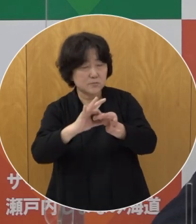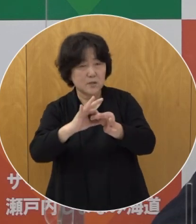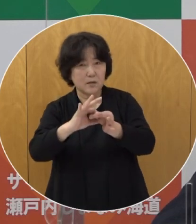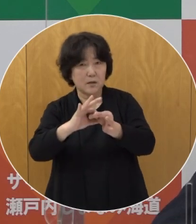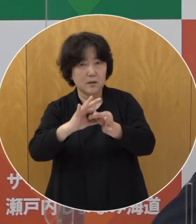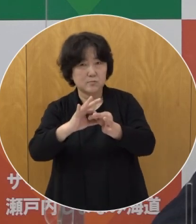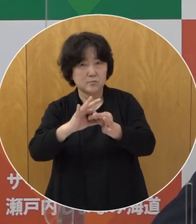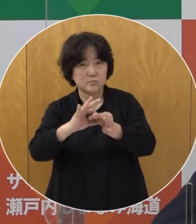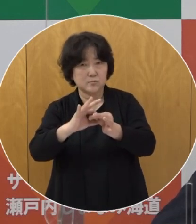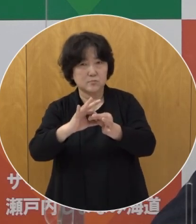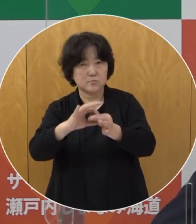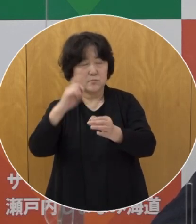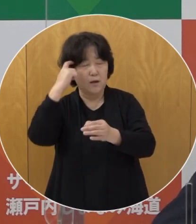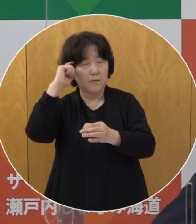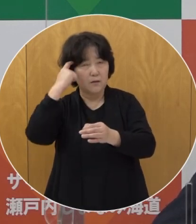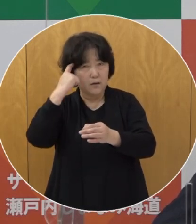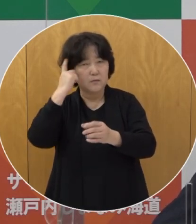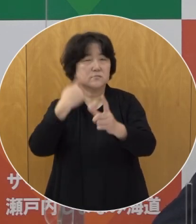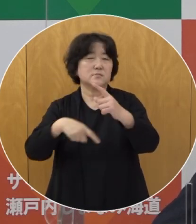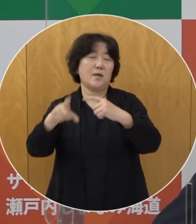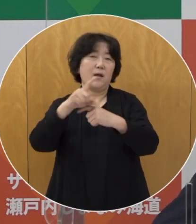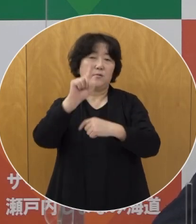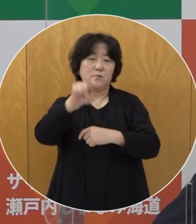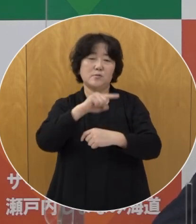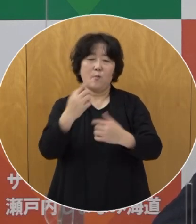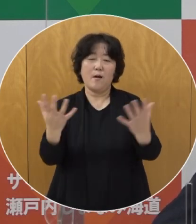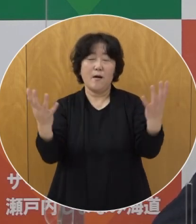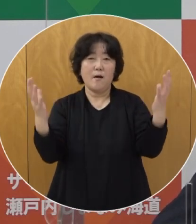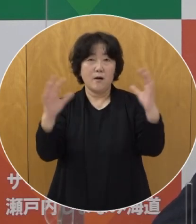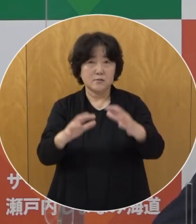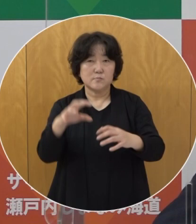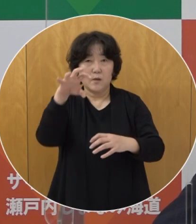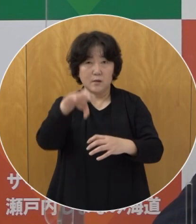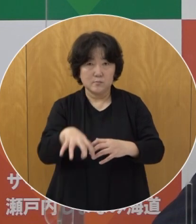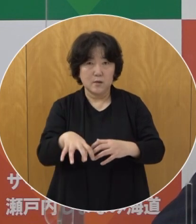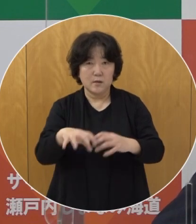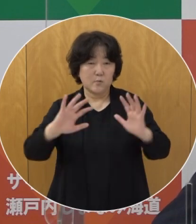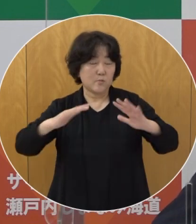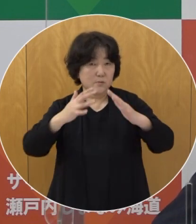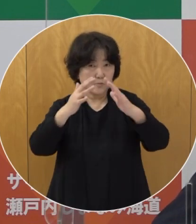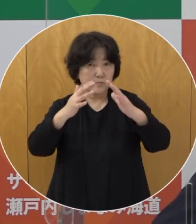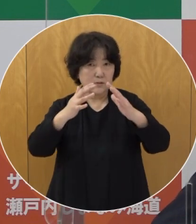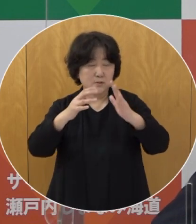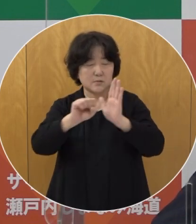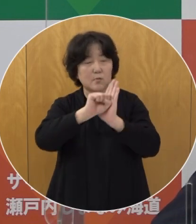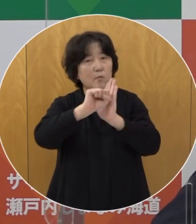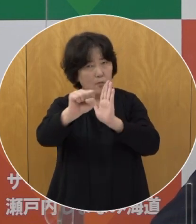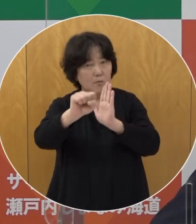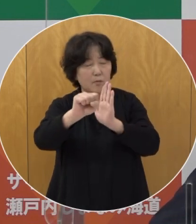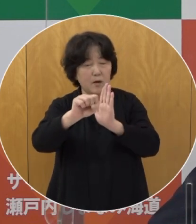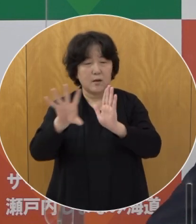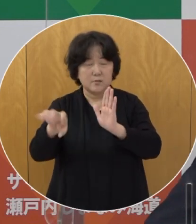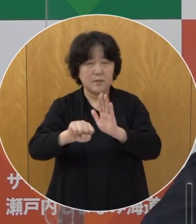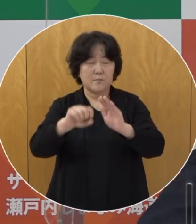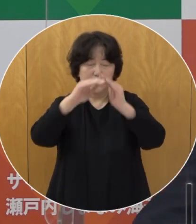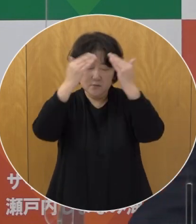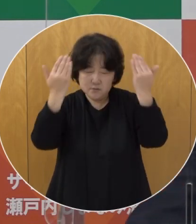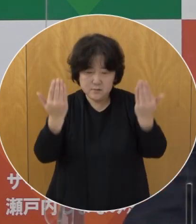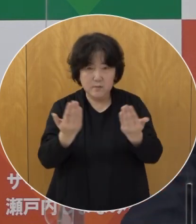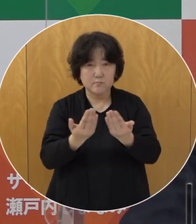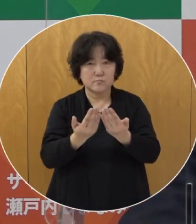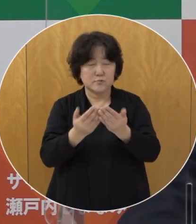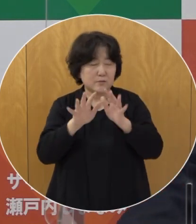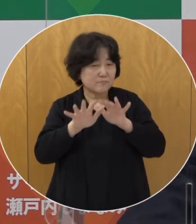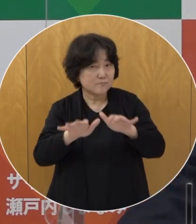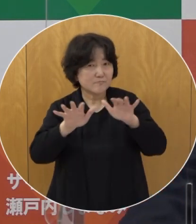という視点に基づき、さらなるにぎわいの創出に取り組むとともに、その効果を今治市全体へと波